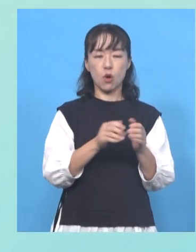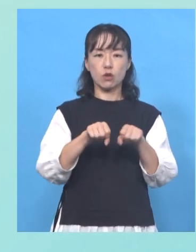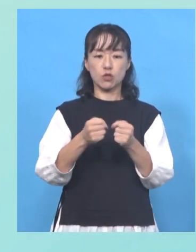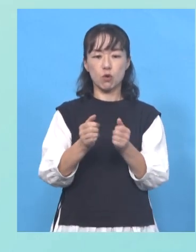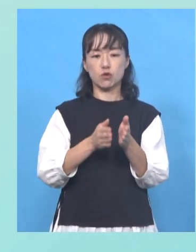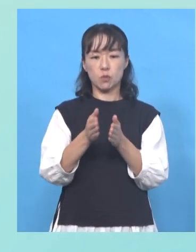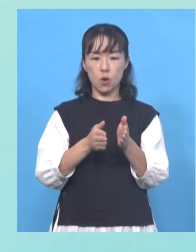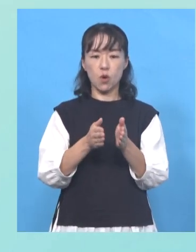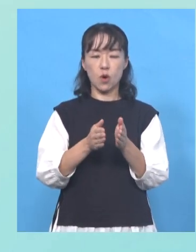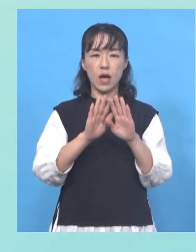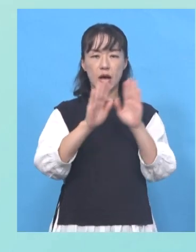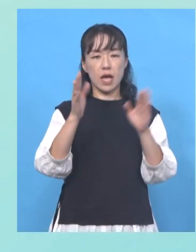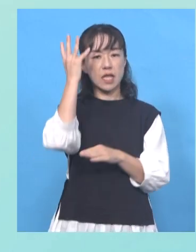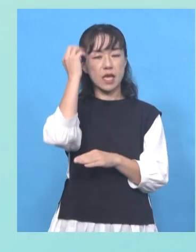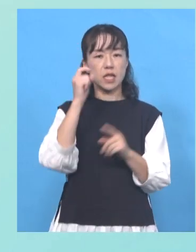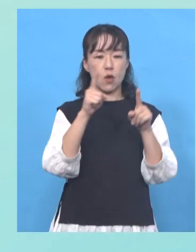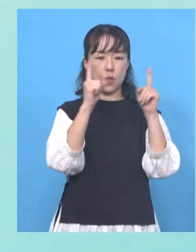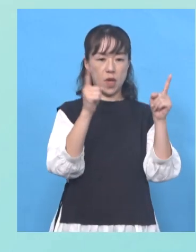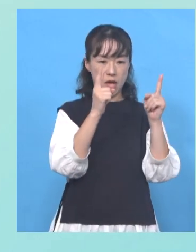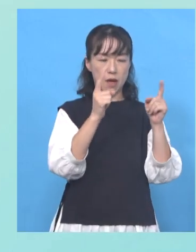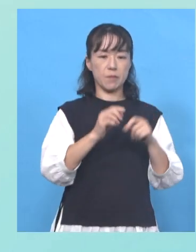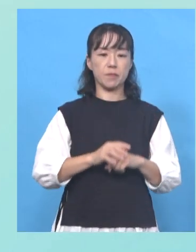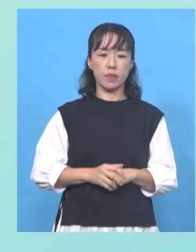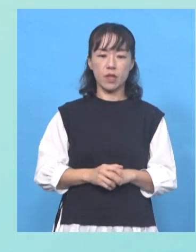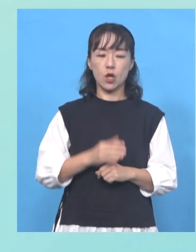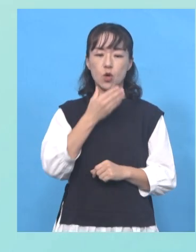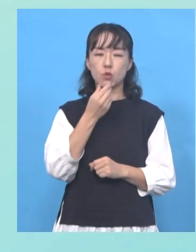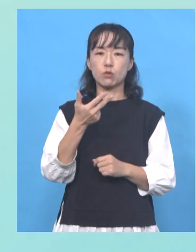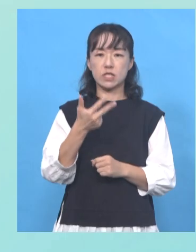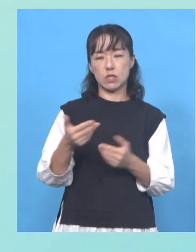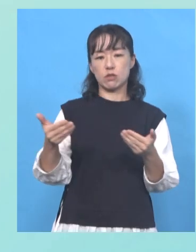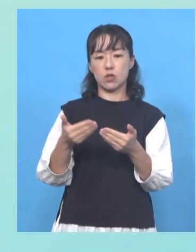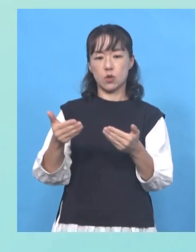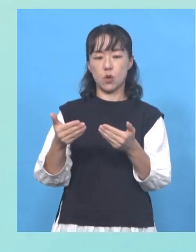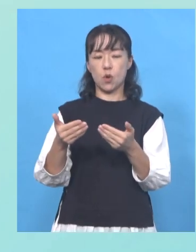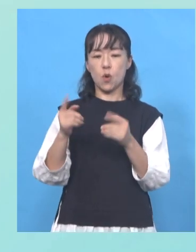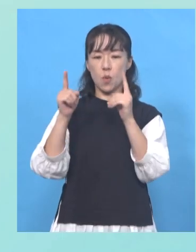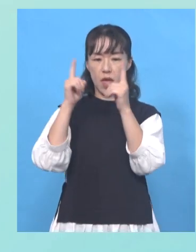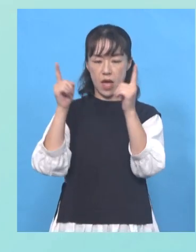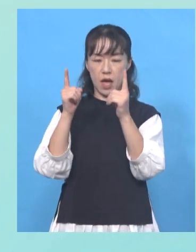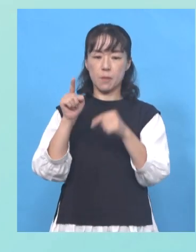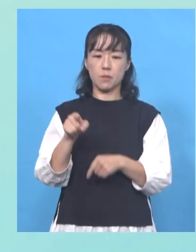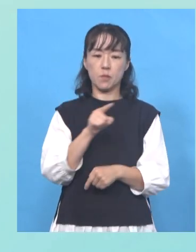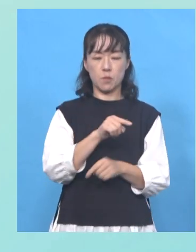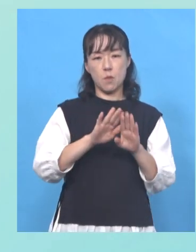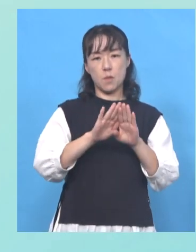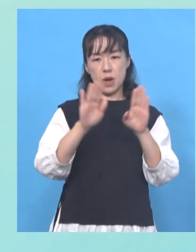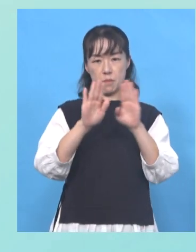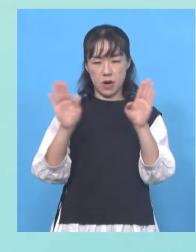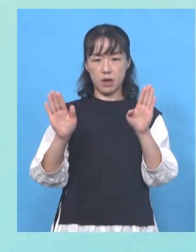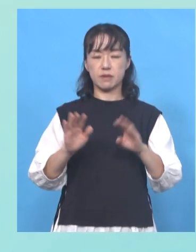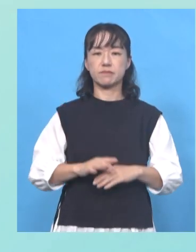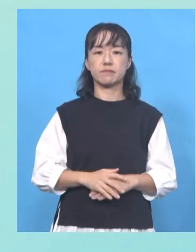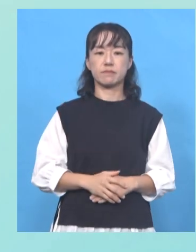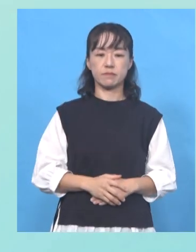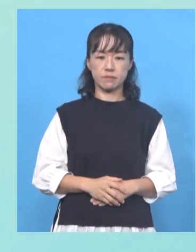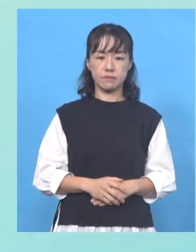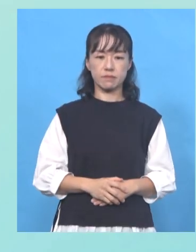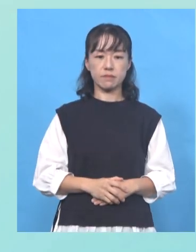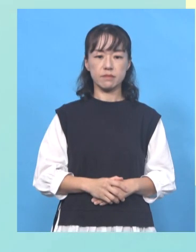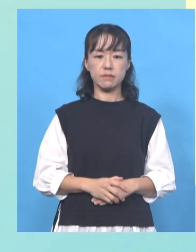近江市開催記念フェアでは、ガリバン体験、福祉の仕事フェアでは、車椅子乗車体験など、企画が盛りだくさん